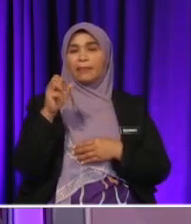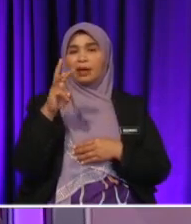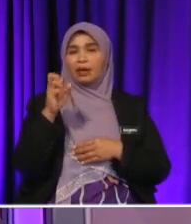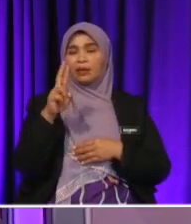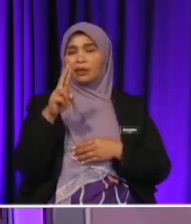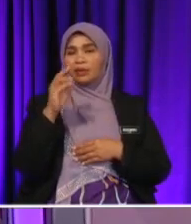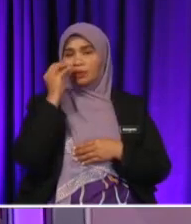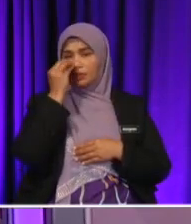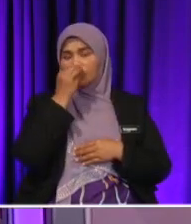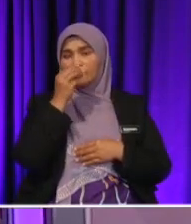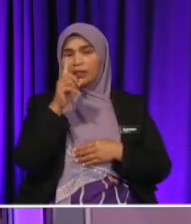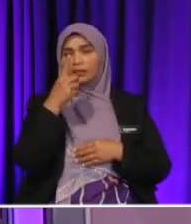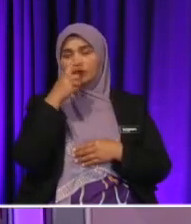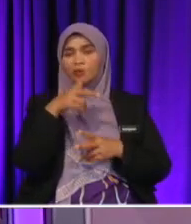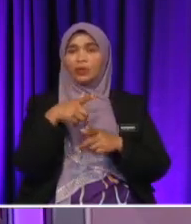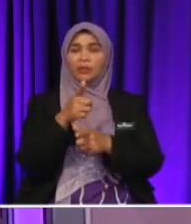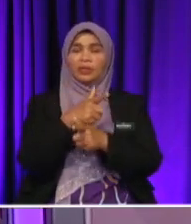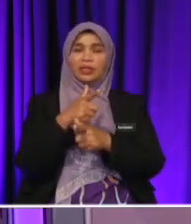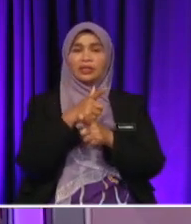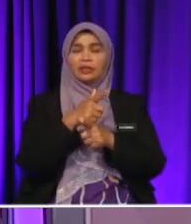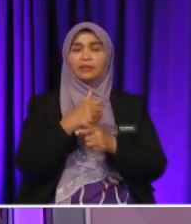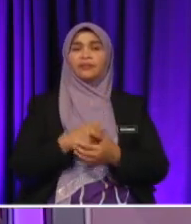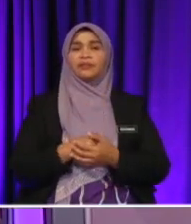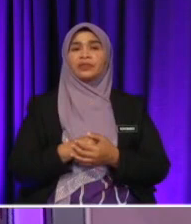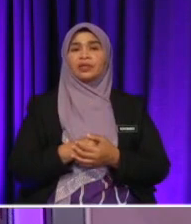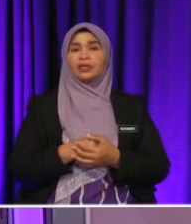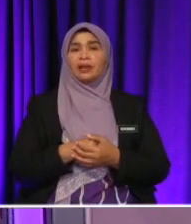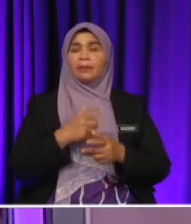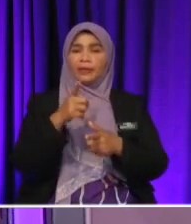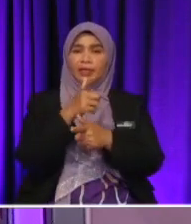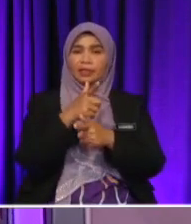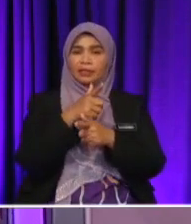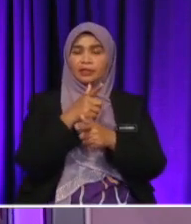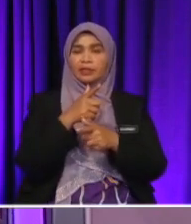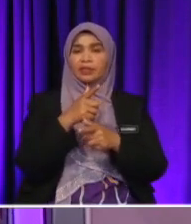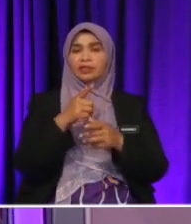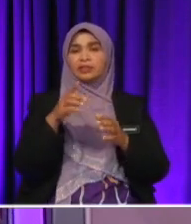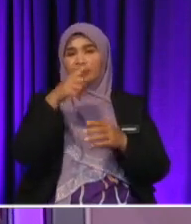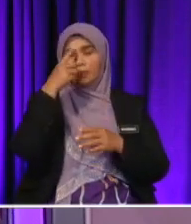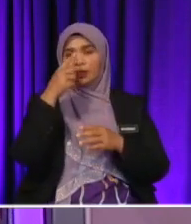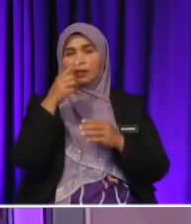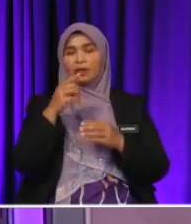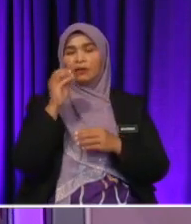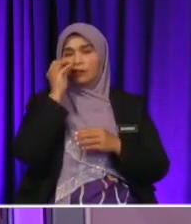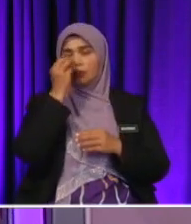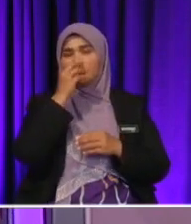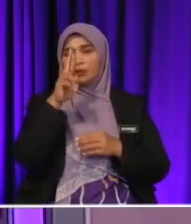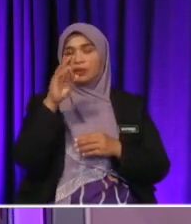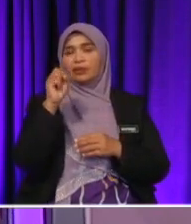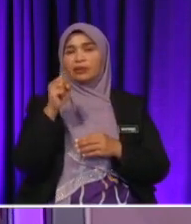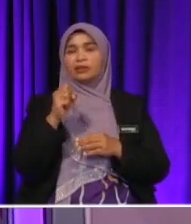kamu juga sebenarnya pokok kek tes pencuri salah satunya adalah untuk perlindungan sebab pokok bunga meluruskan cantik jadi